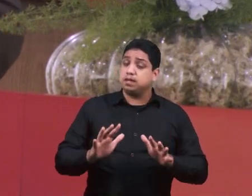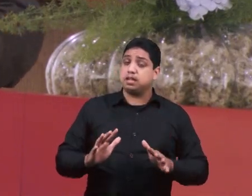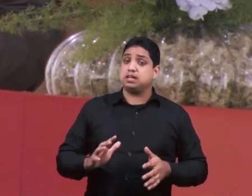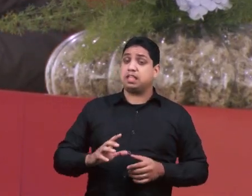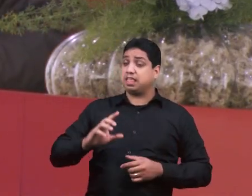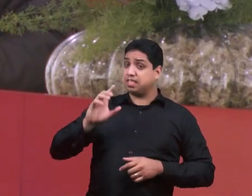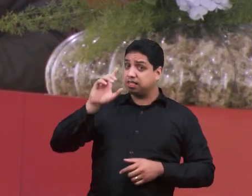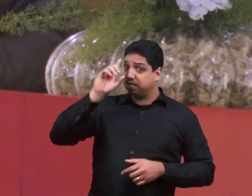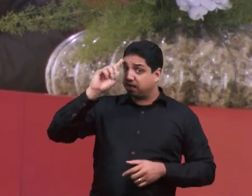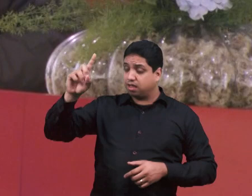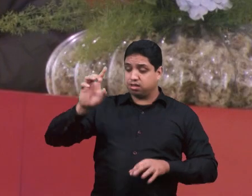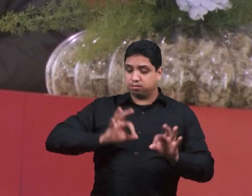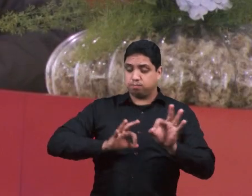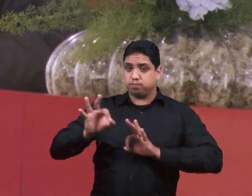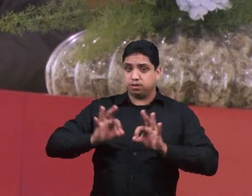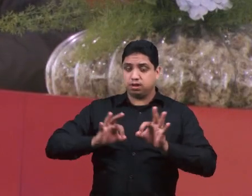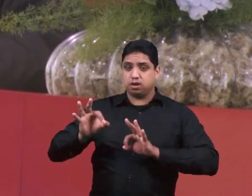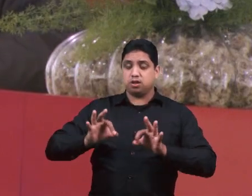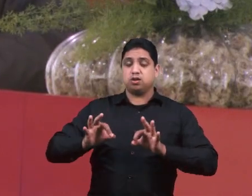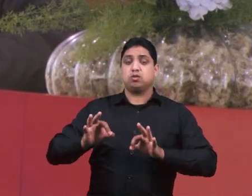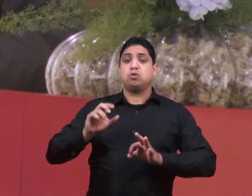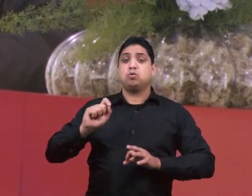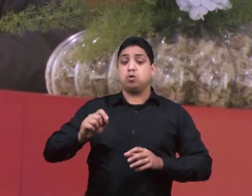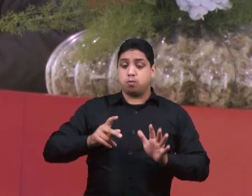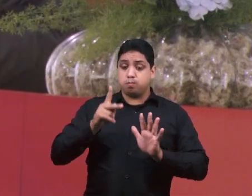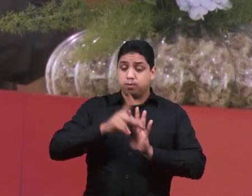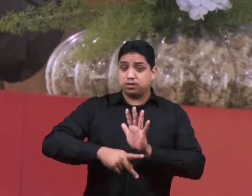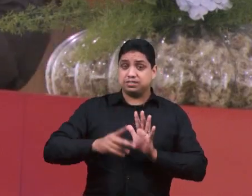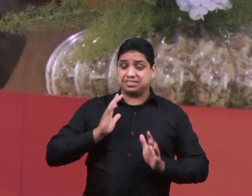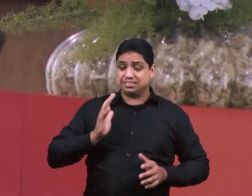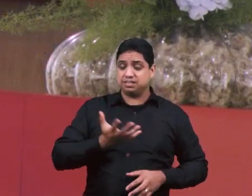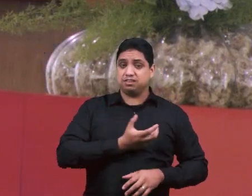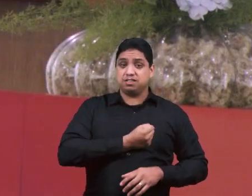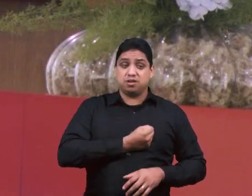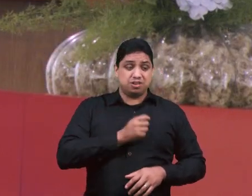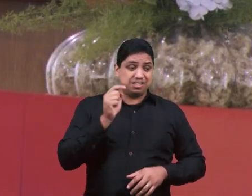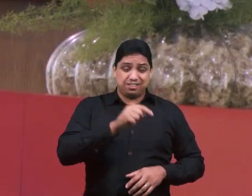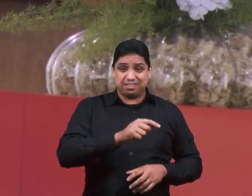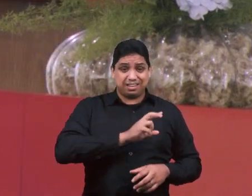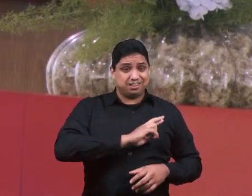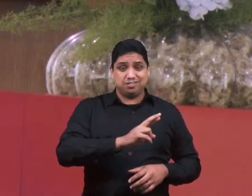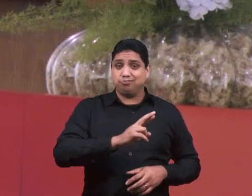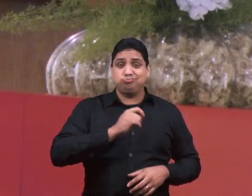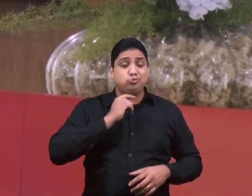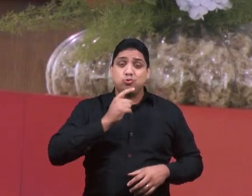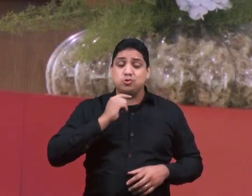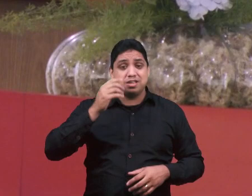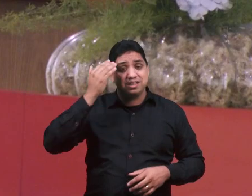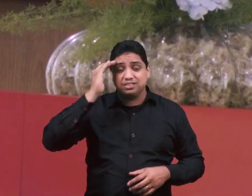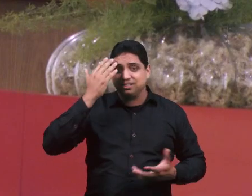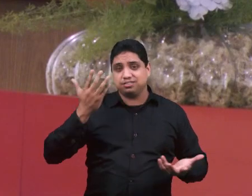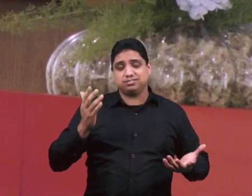l'évangile, il n'arrive pas à voir cela. Donc, quelqu'un dit, le